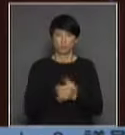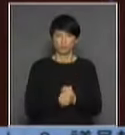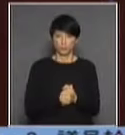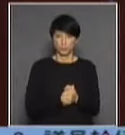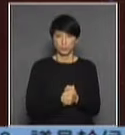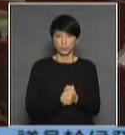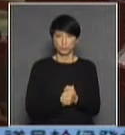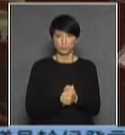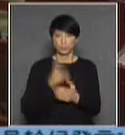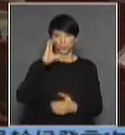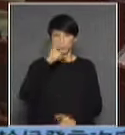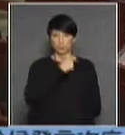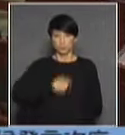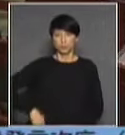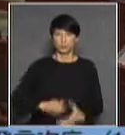乜嘢？